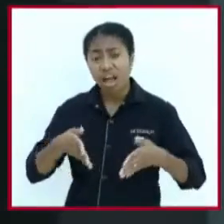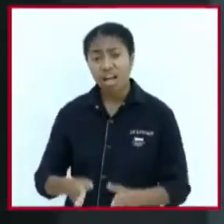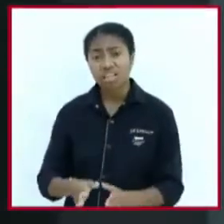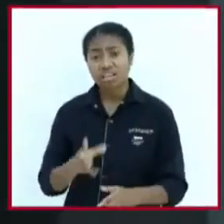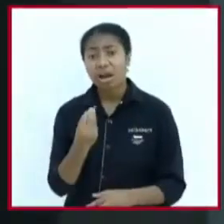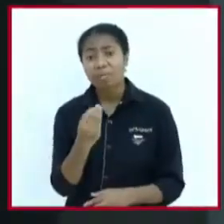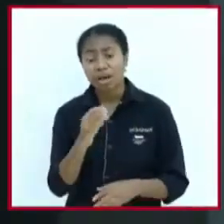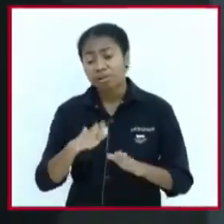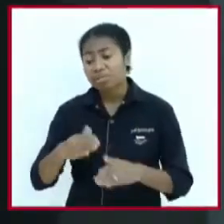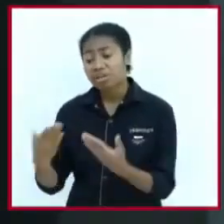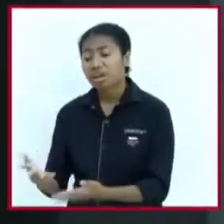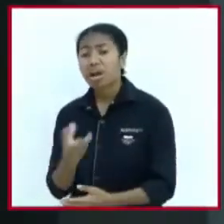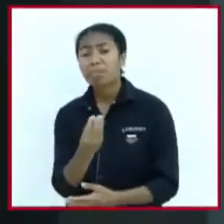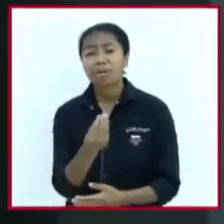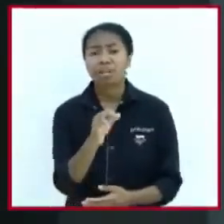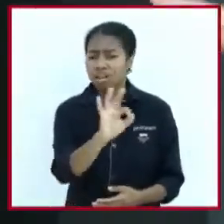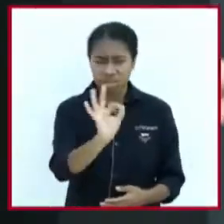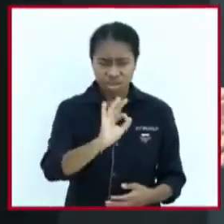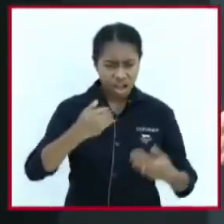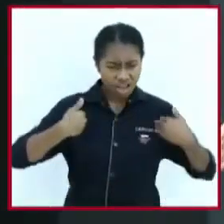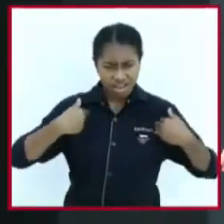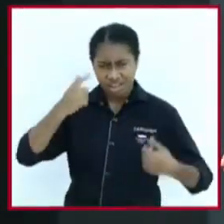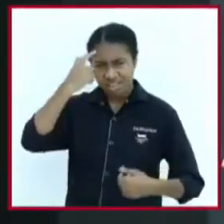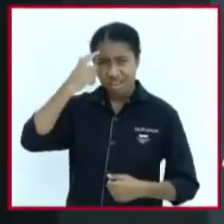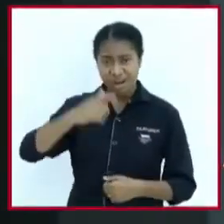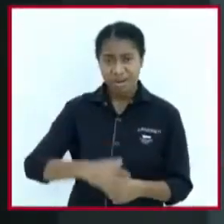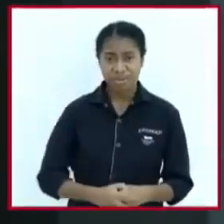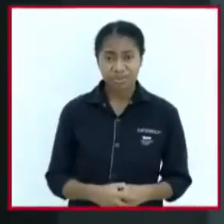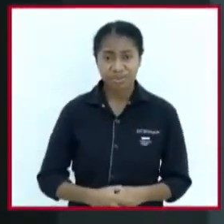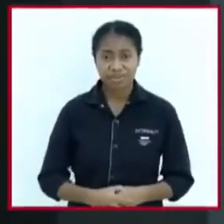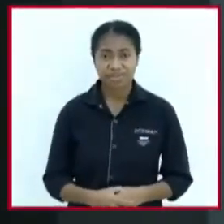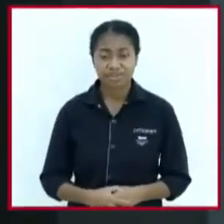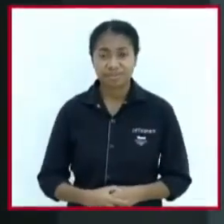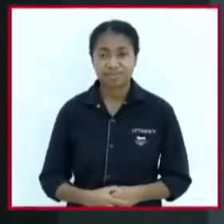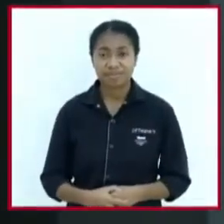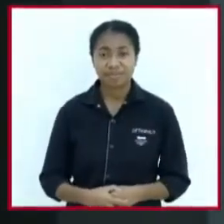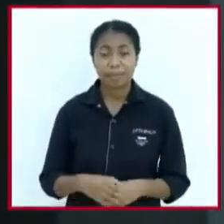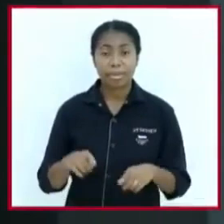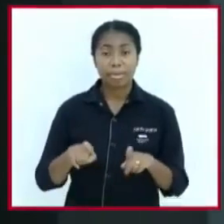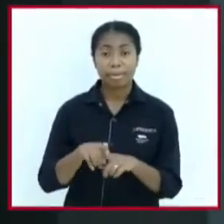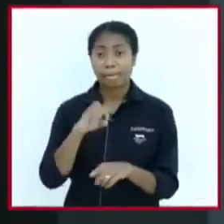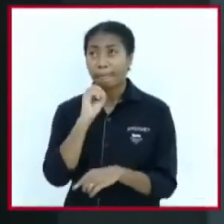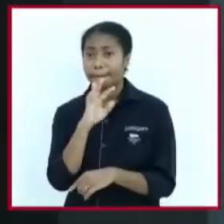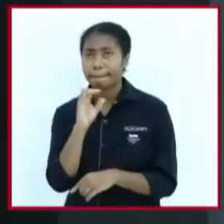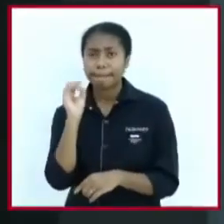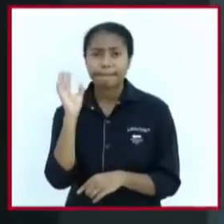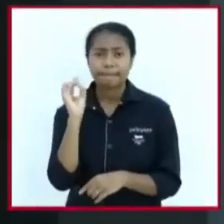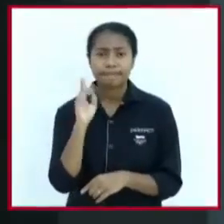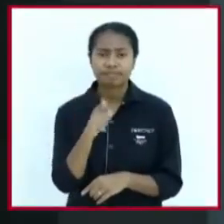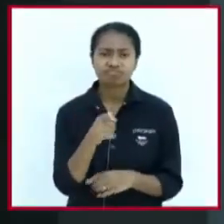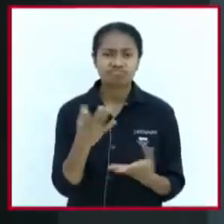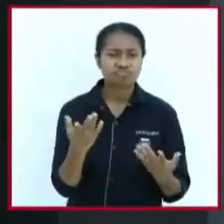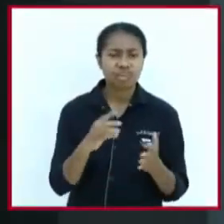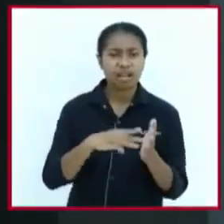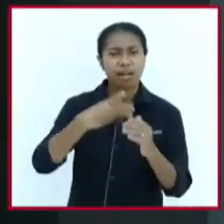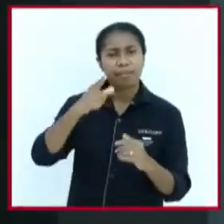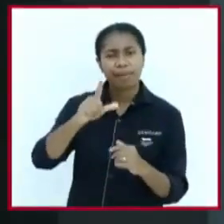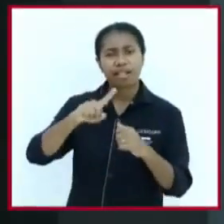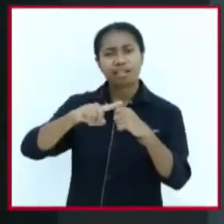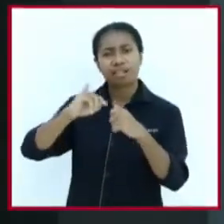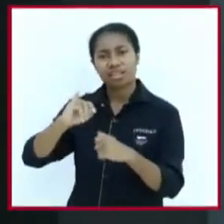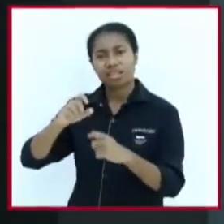jadi imam kapal stop jadi imam bahasa yang kau Hai dengan kata lain begini melkisedek Ini